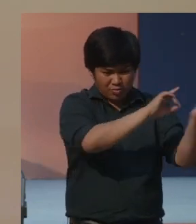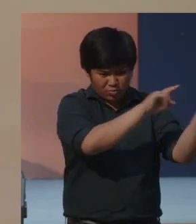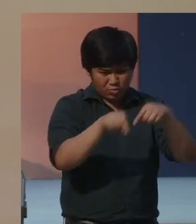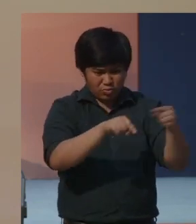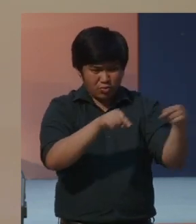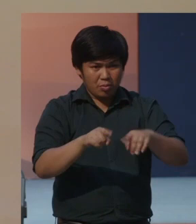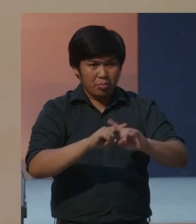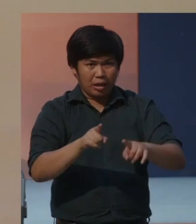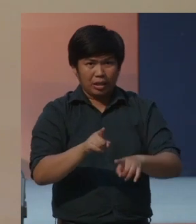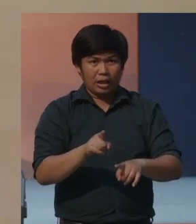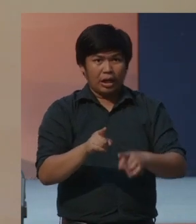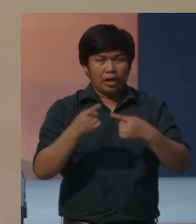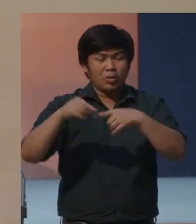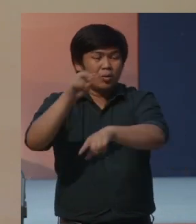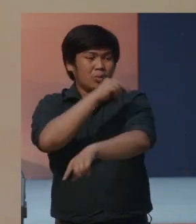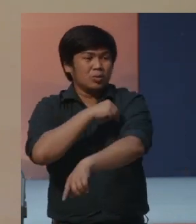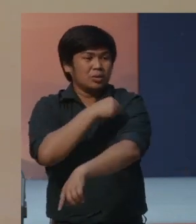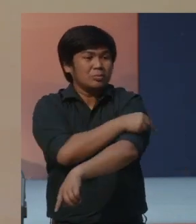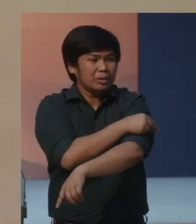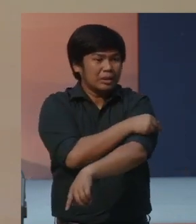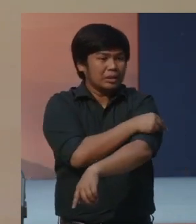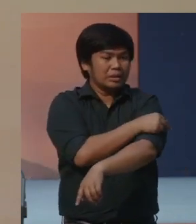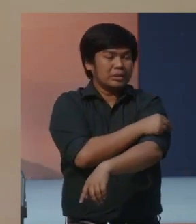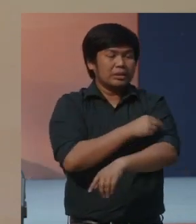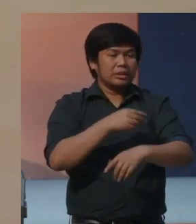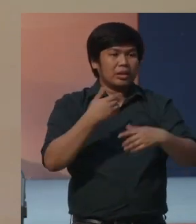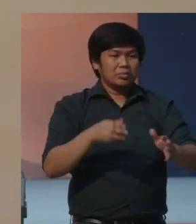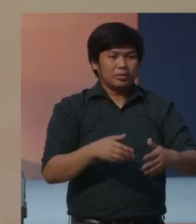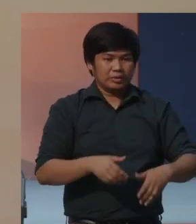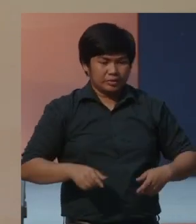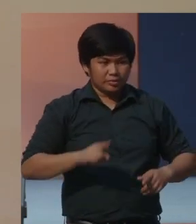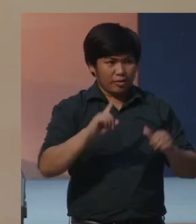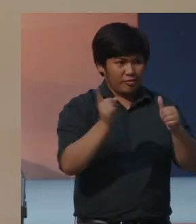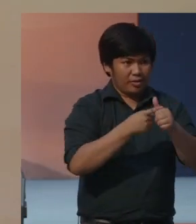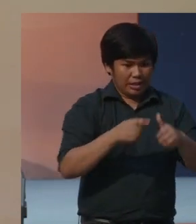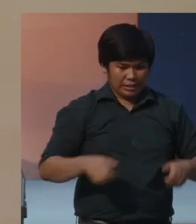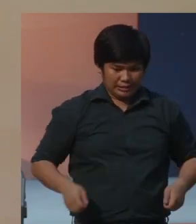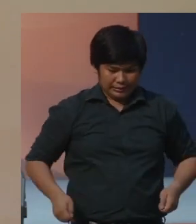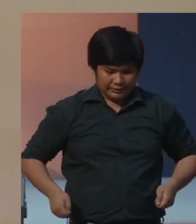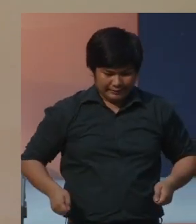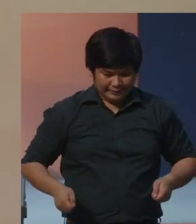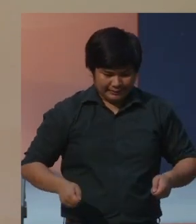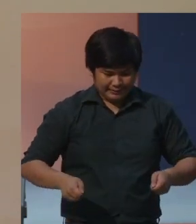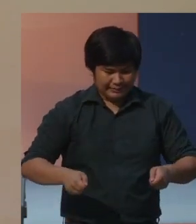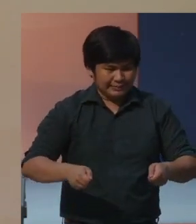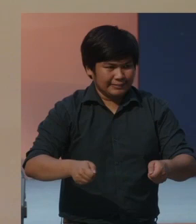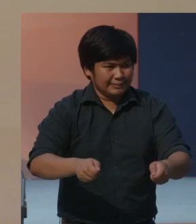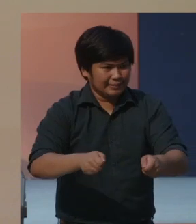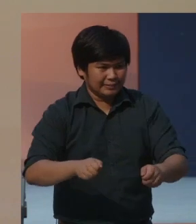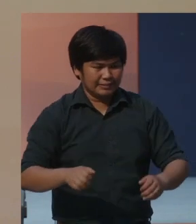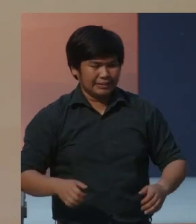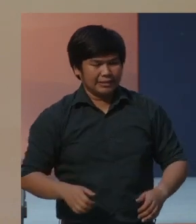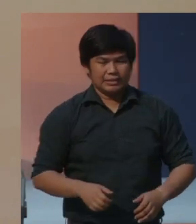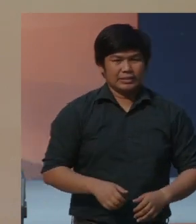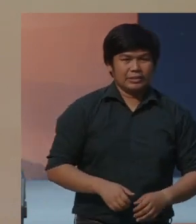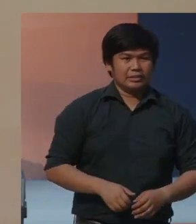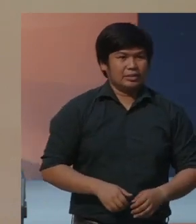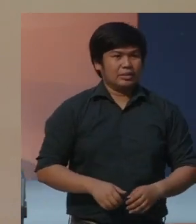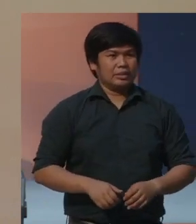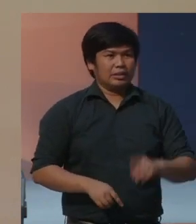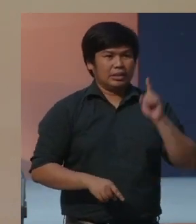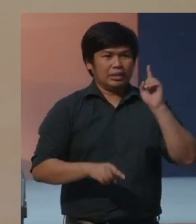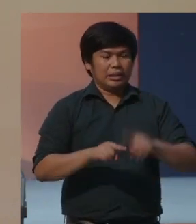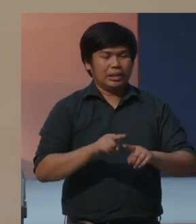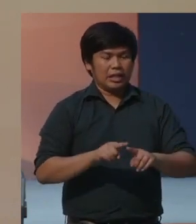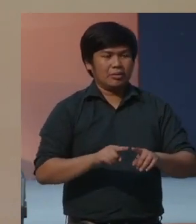Nagpupunta siya dito, nung una naka-wheelchair, may assistance. Ba sa susunod, wala nang wheelchair, meron na